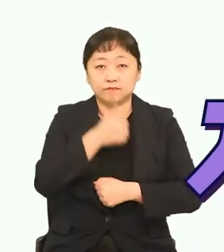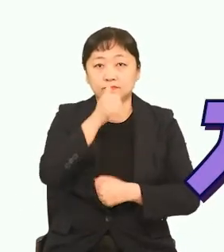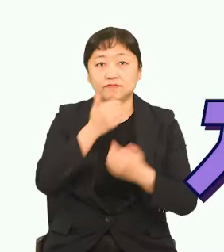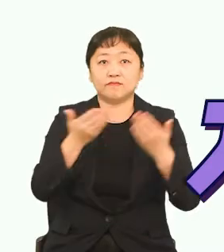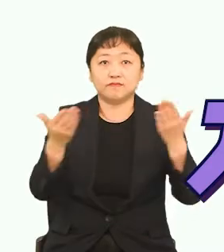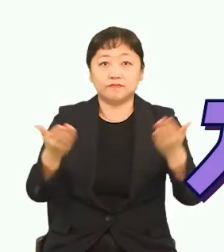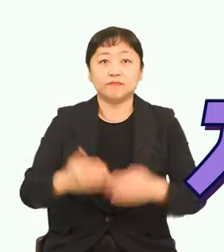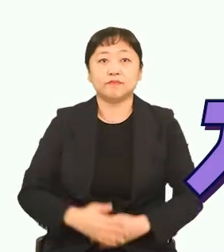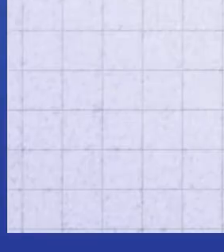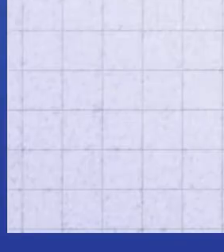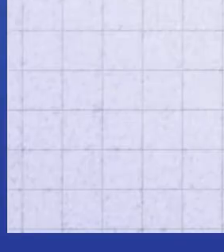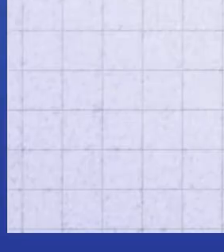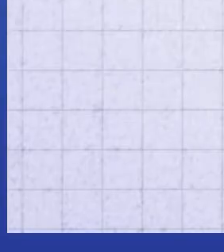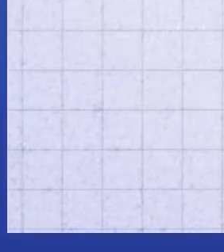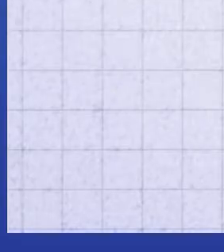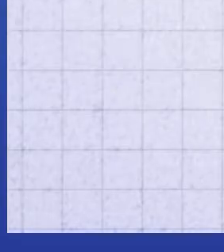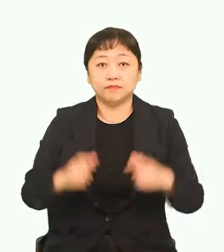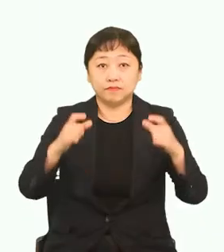유의사항을 소개합니다.